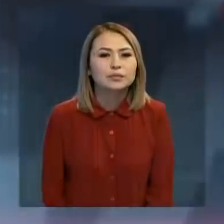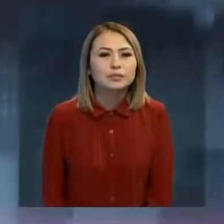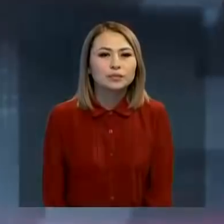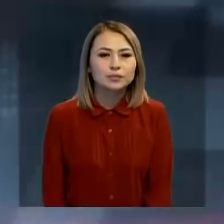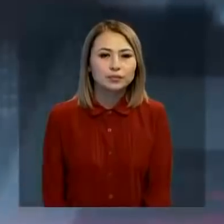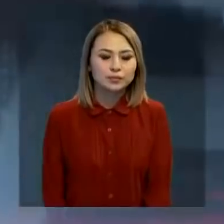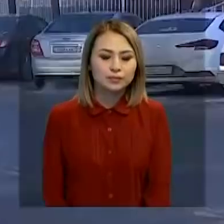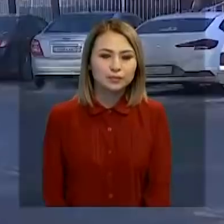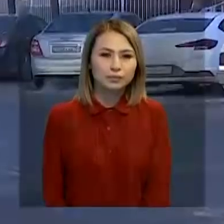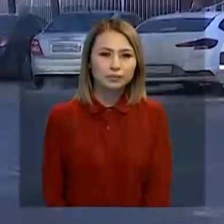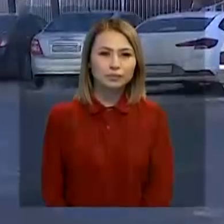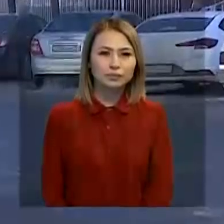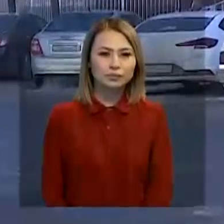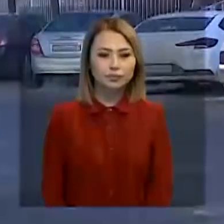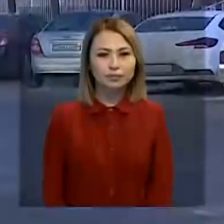береді.